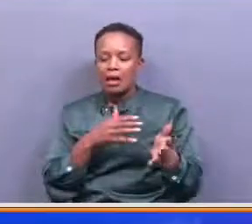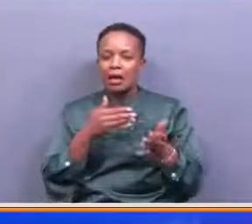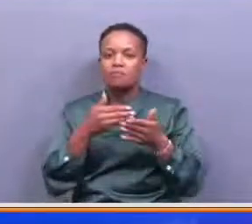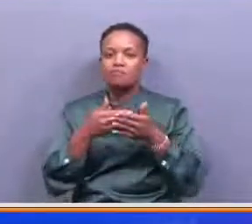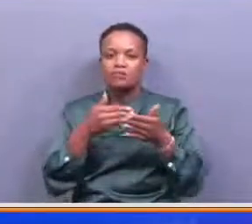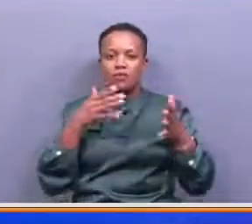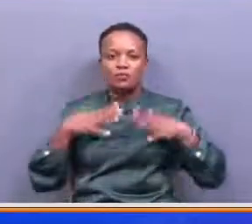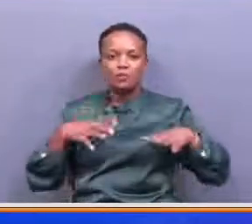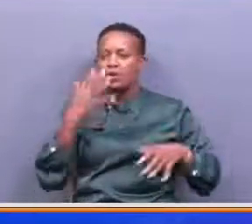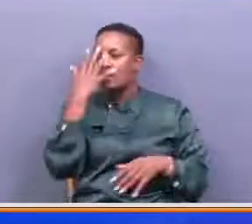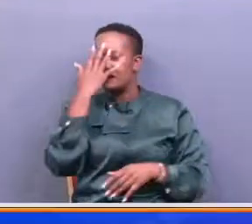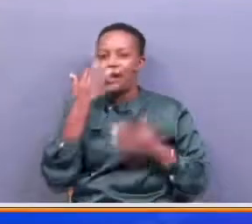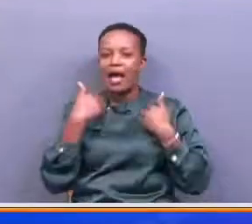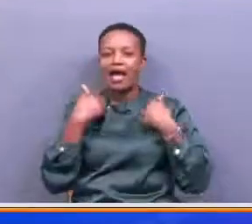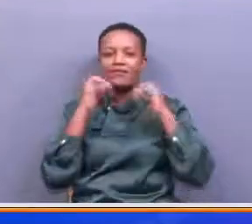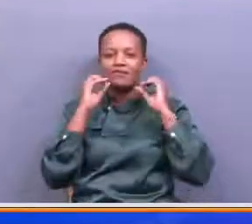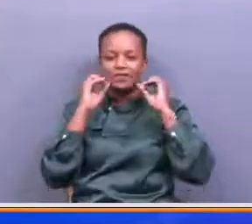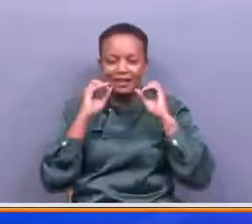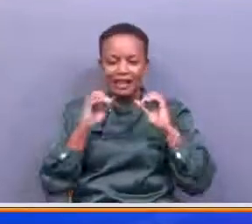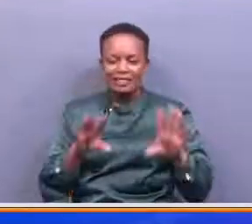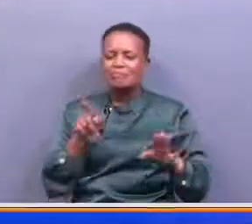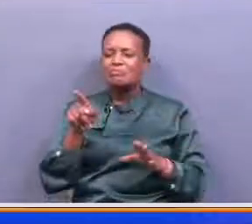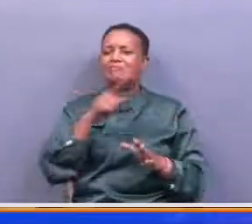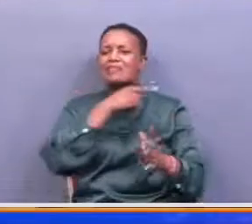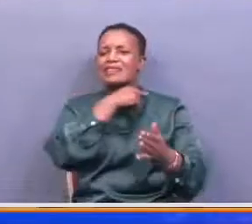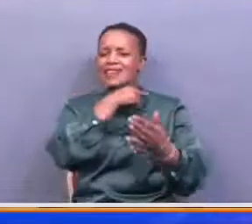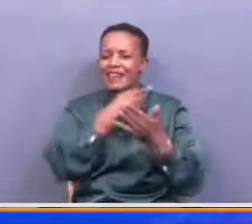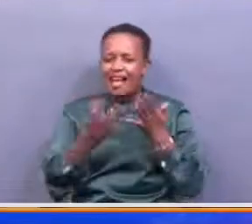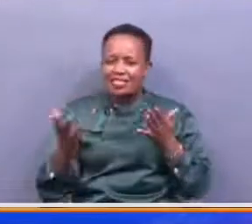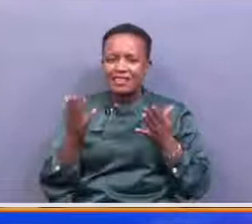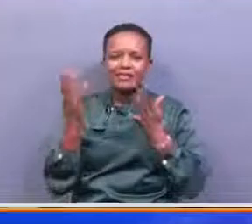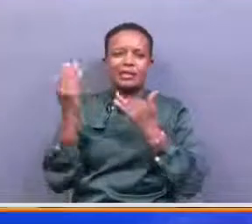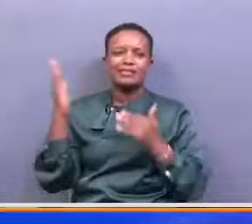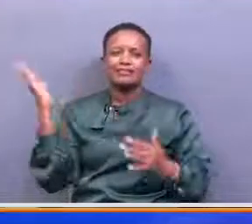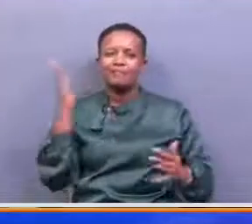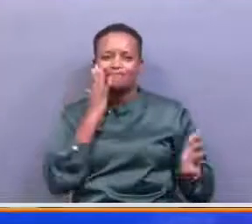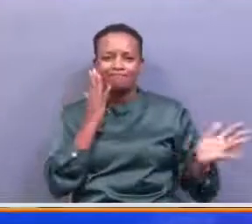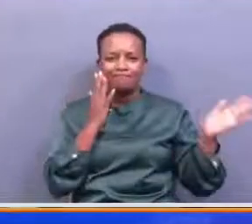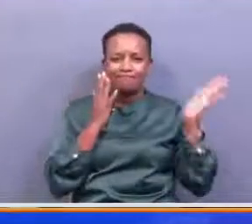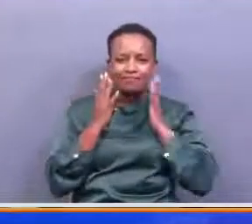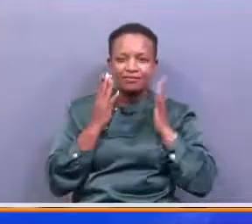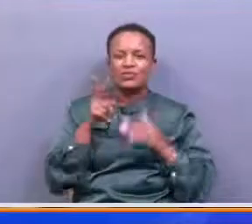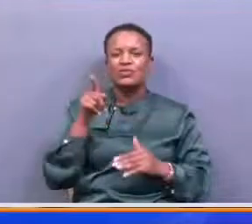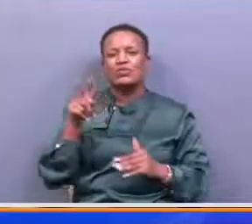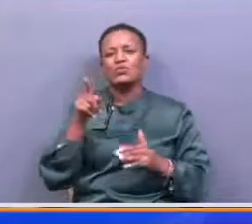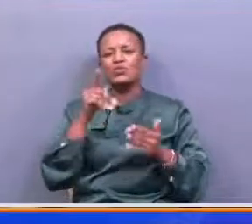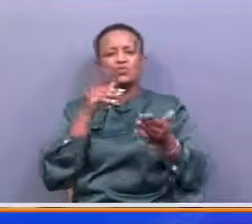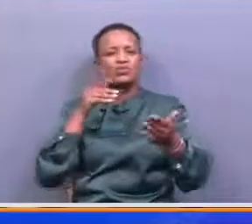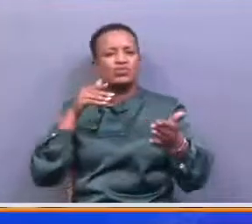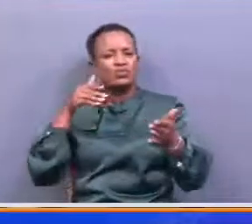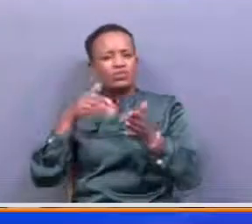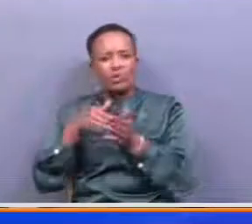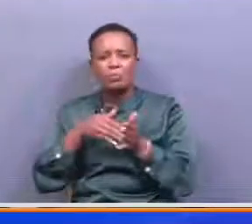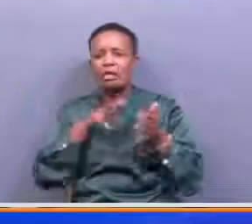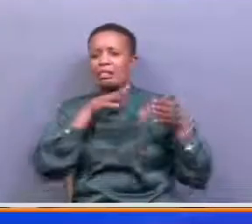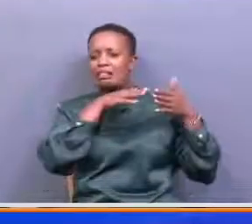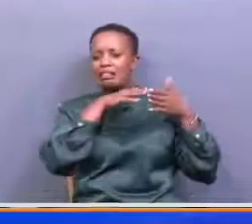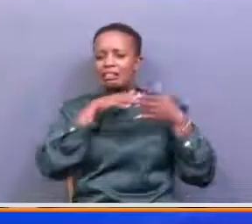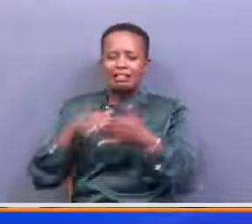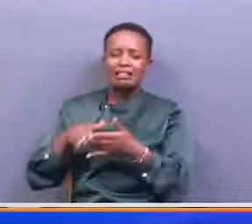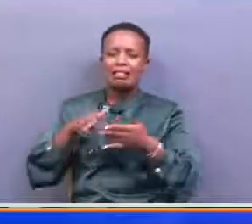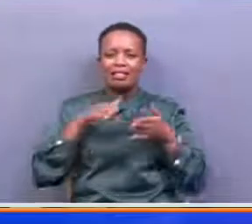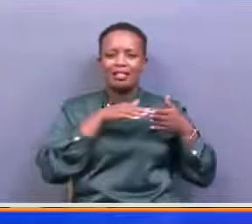Mtu kama huyo ni bure kabisa, anahitaji kutwagwa makofi. Na tuache fitina. Fitina yote